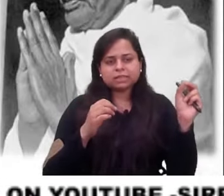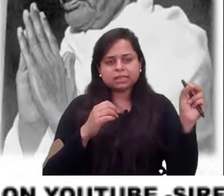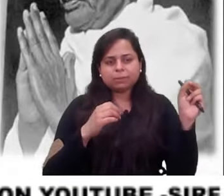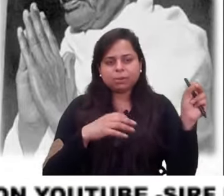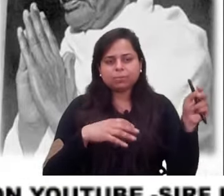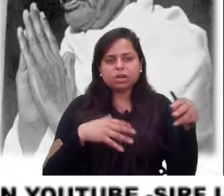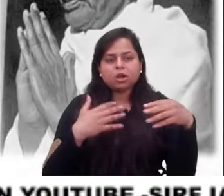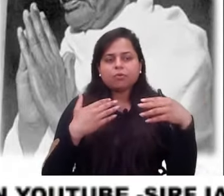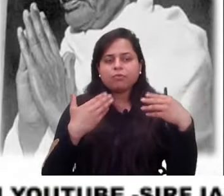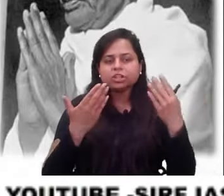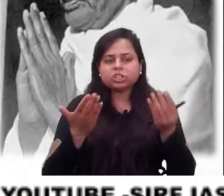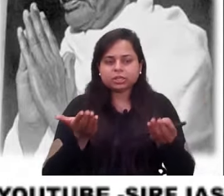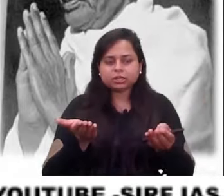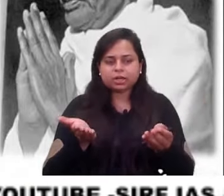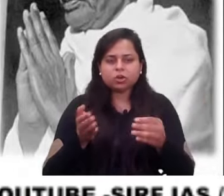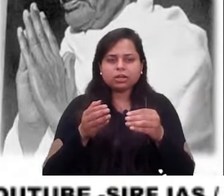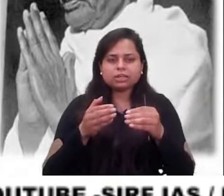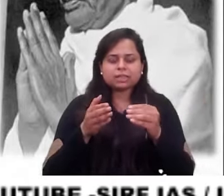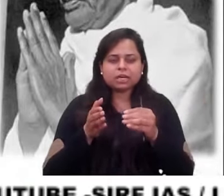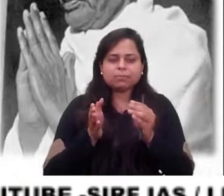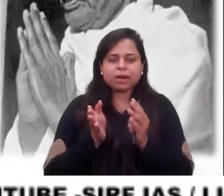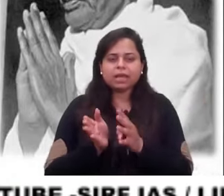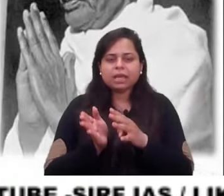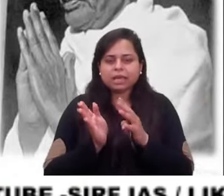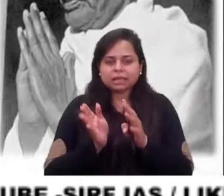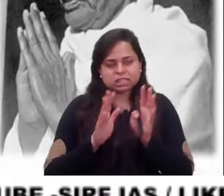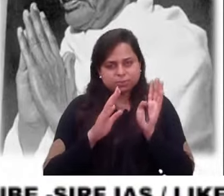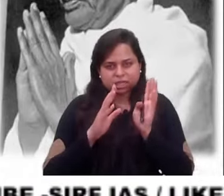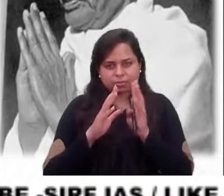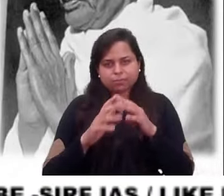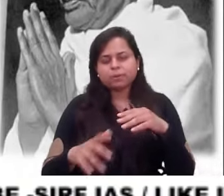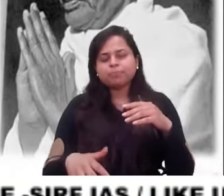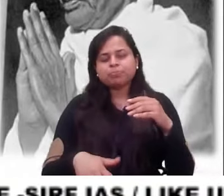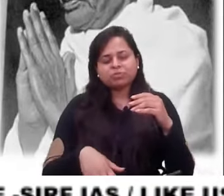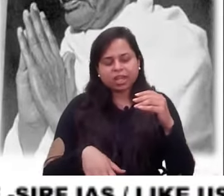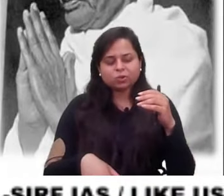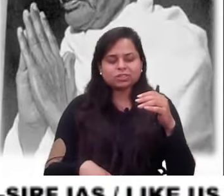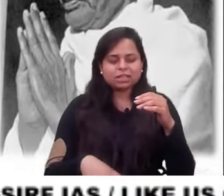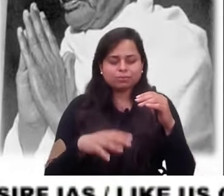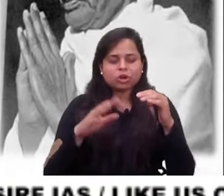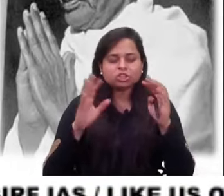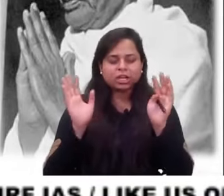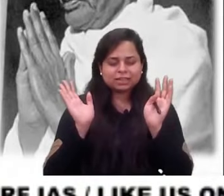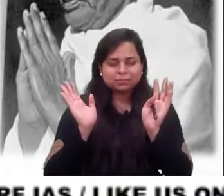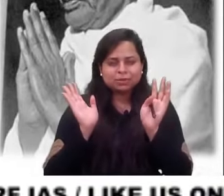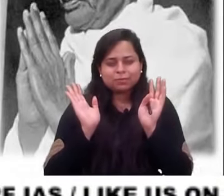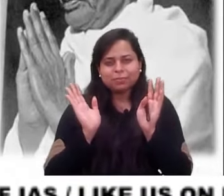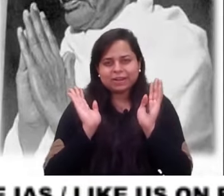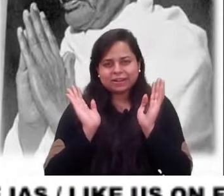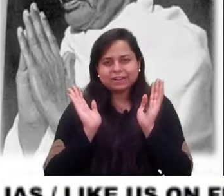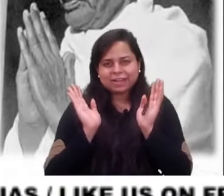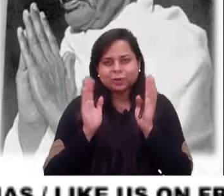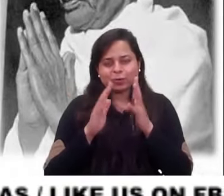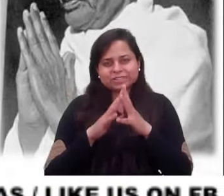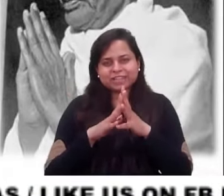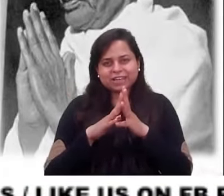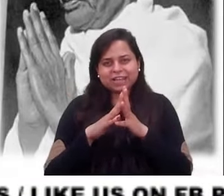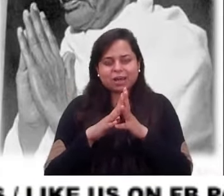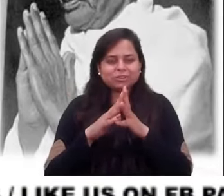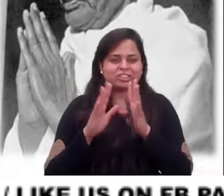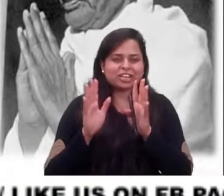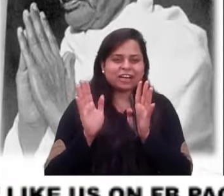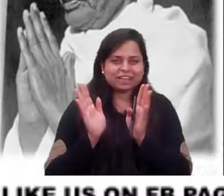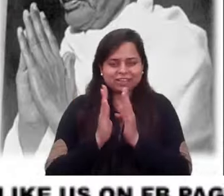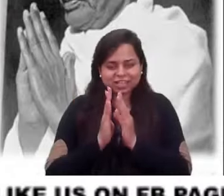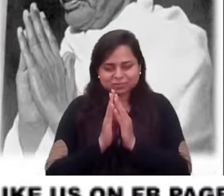लोंग एस हिंदी पीपल इन फिट नॉट डिसाइडेड बाय हिंदी स्पीकिंग कि प्लूटो शांति मेंटेन करने की कोशिश